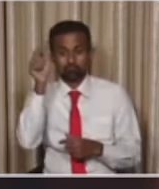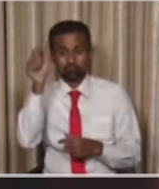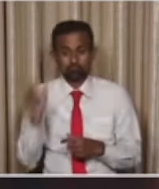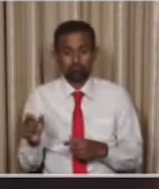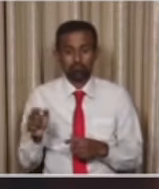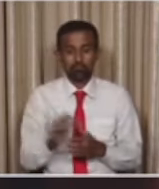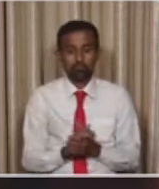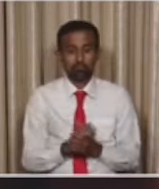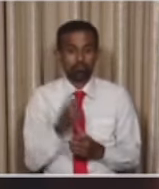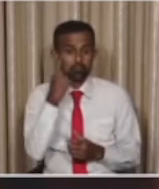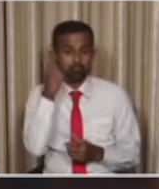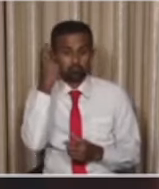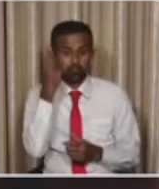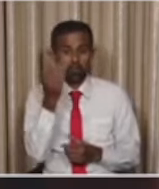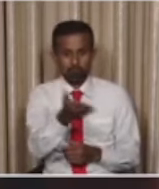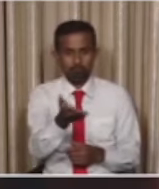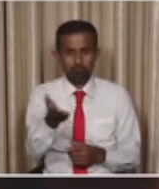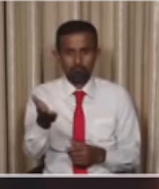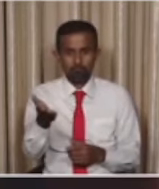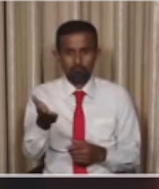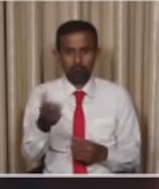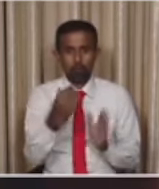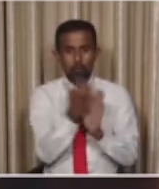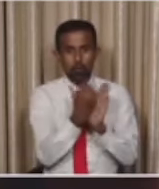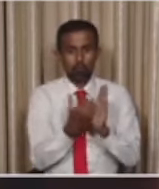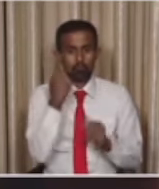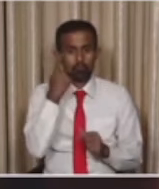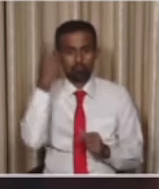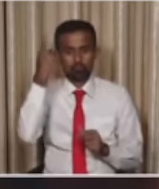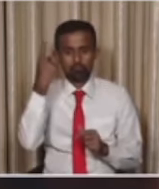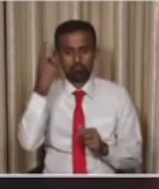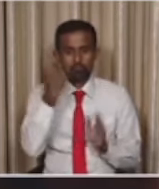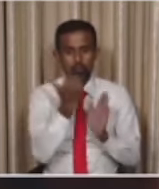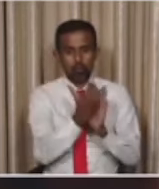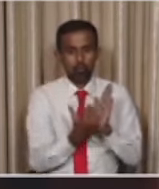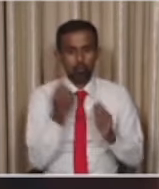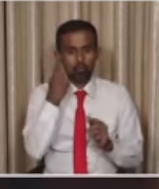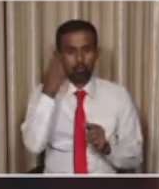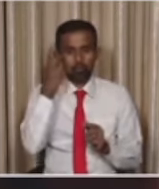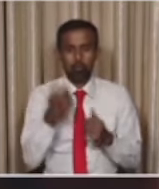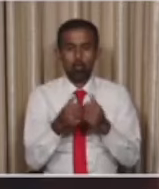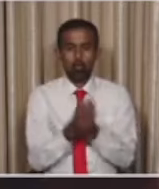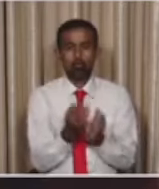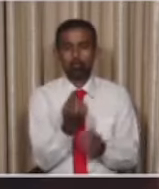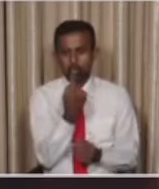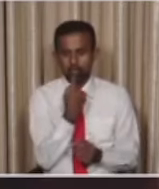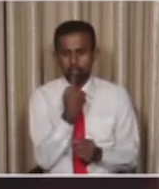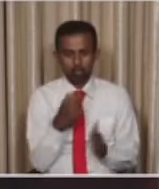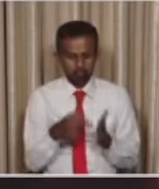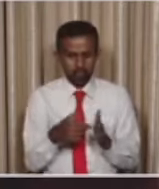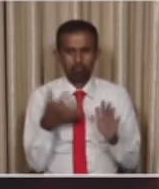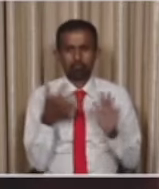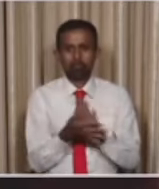ආ විශේෂඥයෝ ඉන්නවනේ විවස්ථා ඕස්තරලා මේ විවස්ථා ඕස්තරලා මොනවා කිව්වත් මේකේ හිලක්